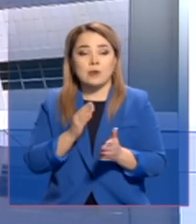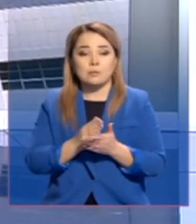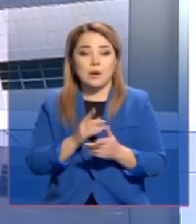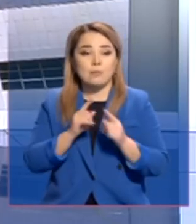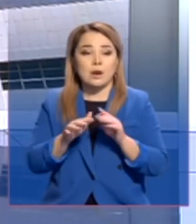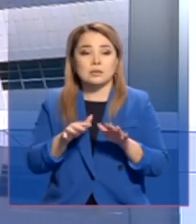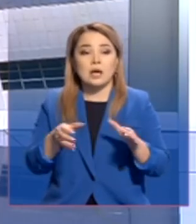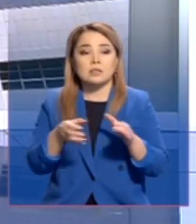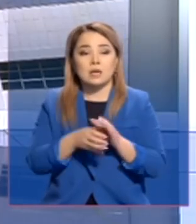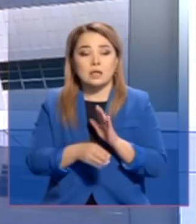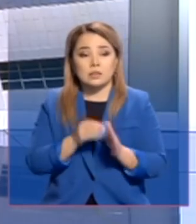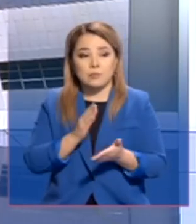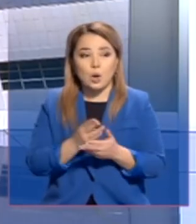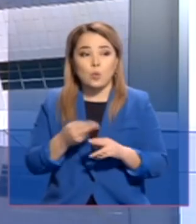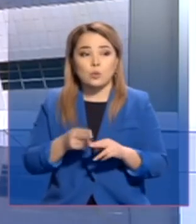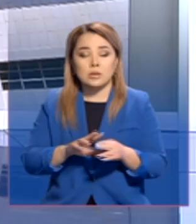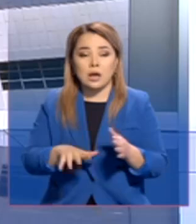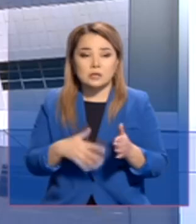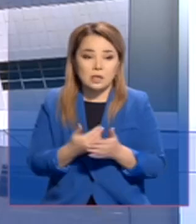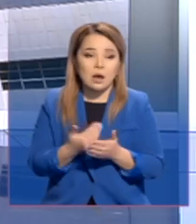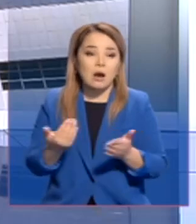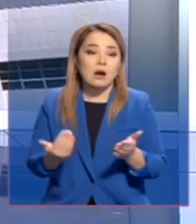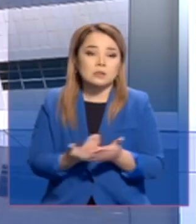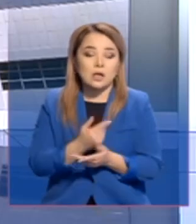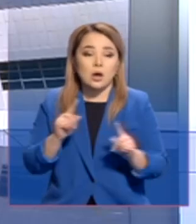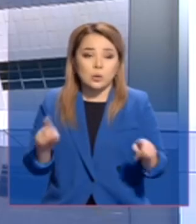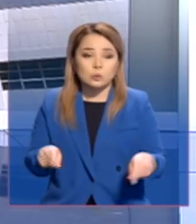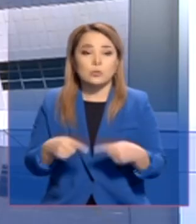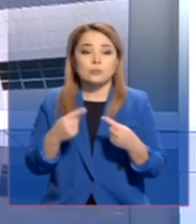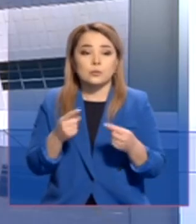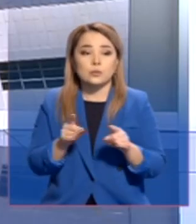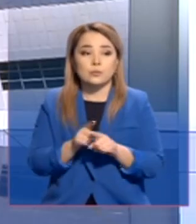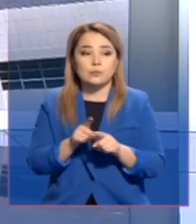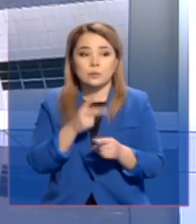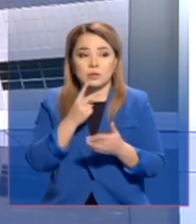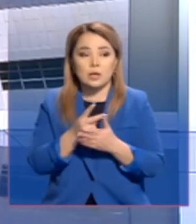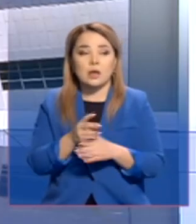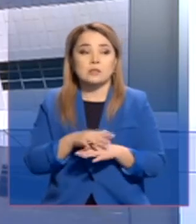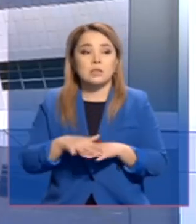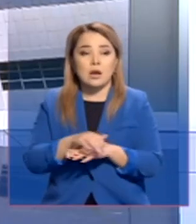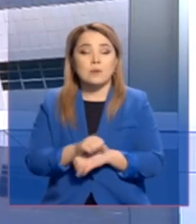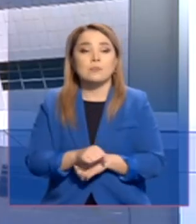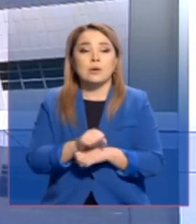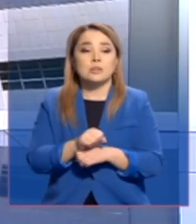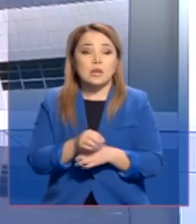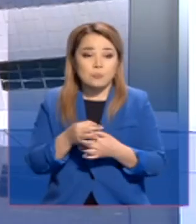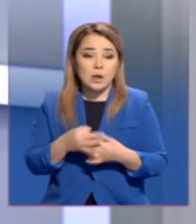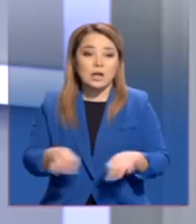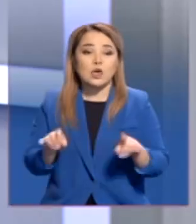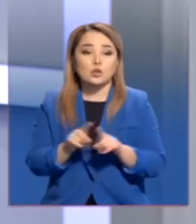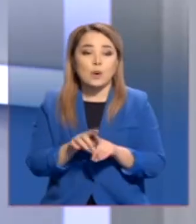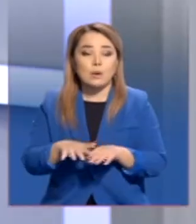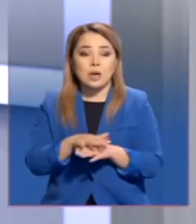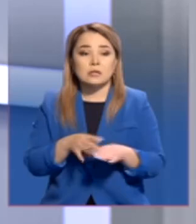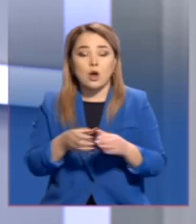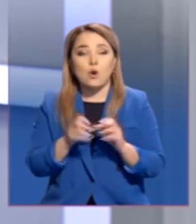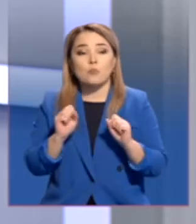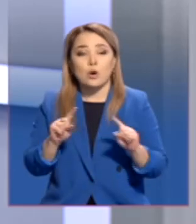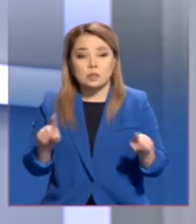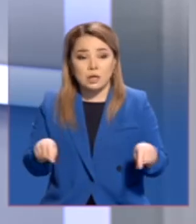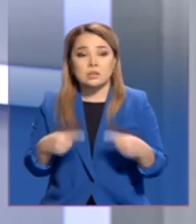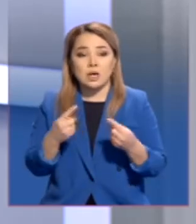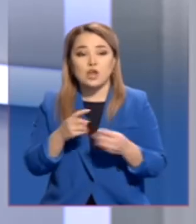парламенттік сайлауға. Ал енді осыдан бергі қайтадан қалпына келу, демократиялық қалпына келу мүмкіндіктері бұл